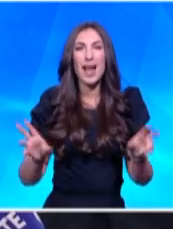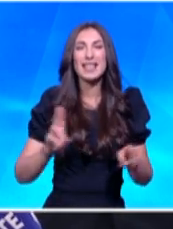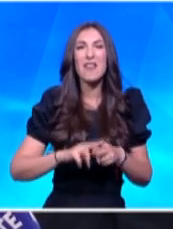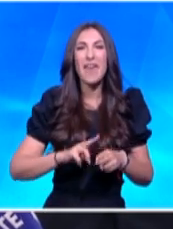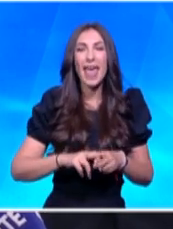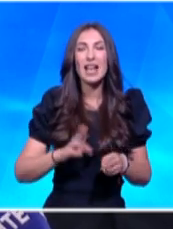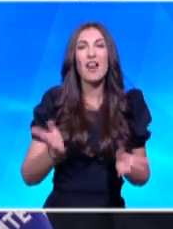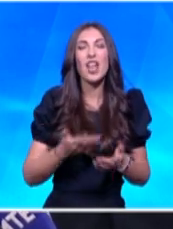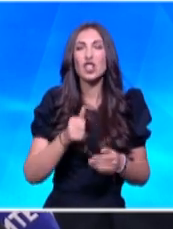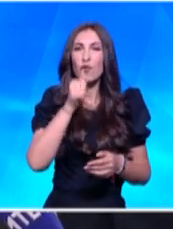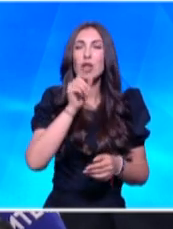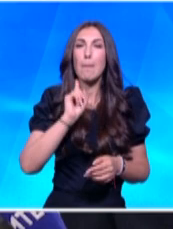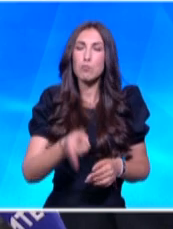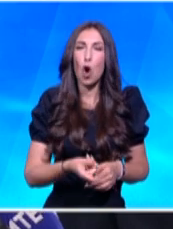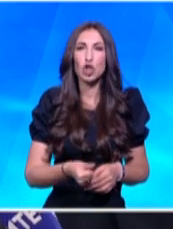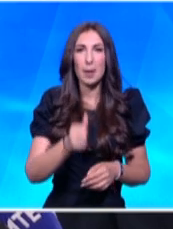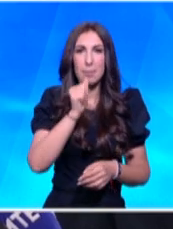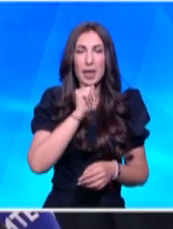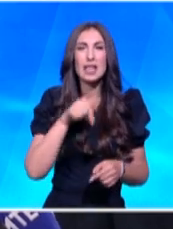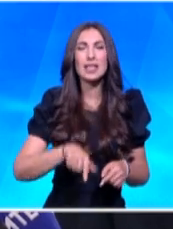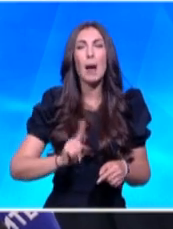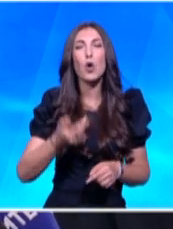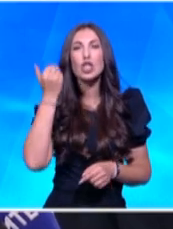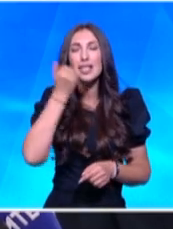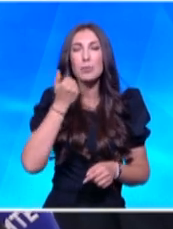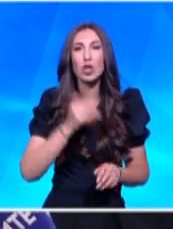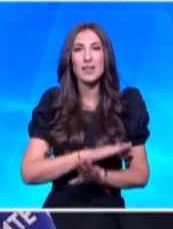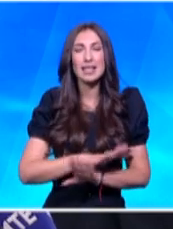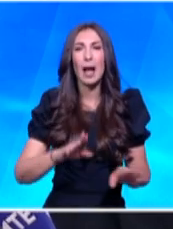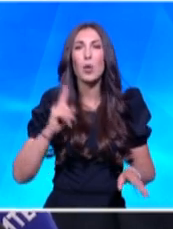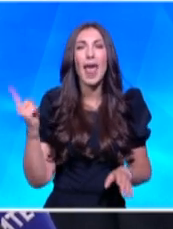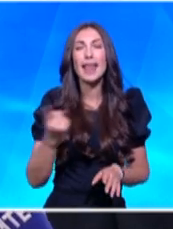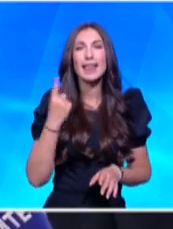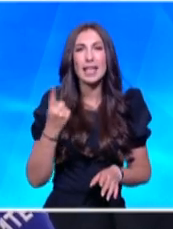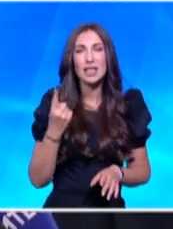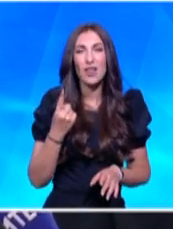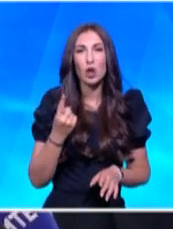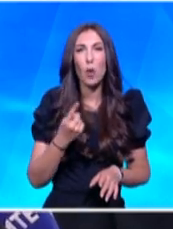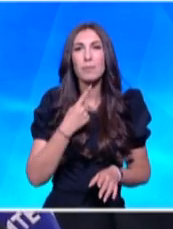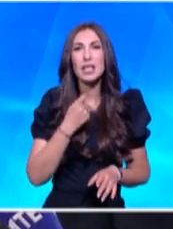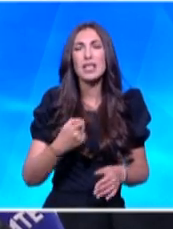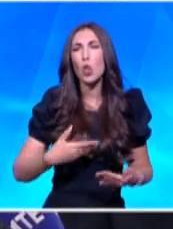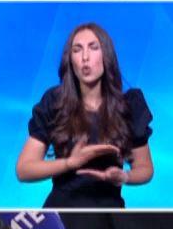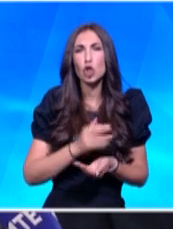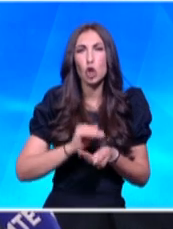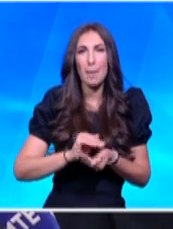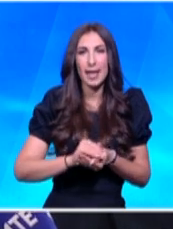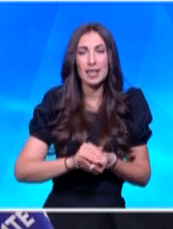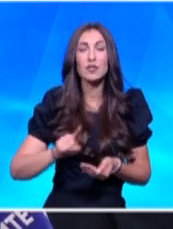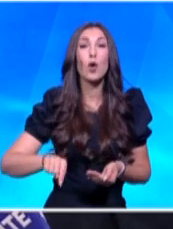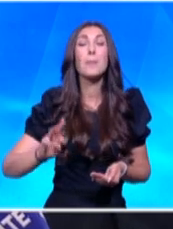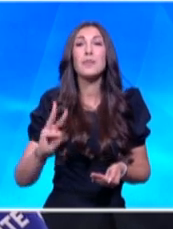е безопасна за пиене. Сега може да се използва само и единствено за битови нужди. И